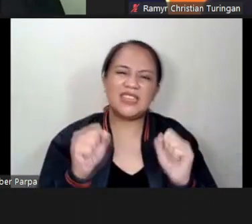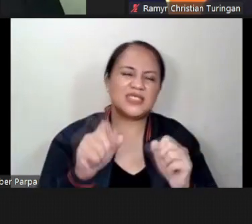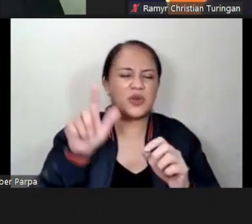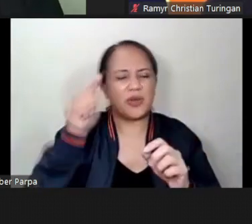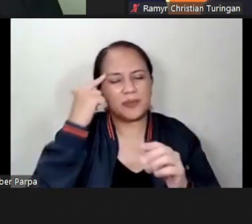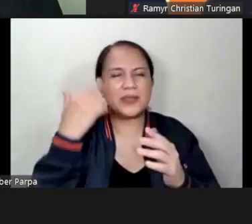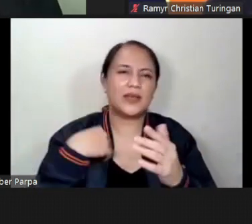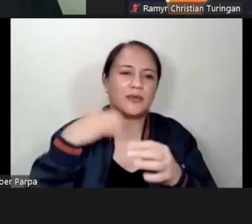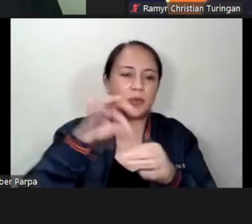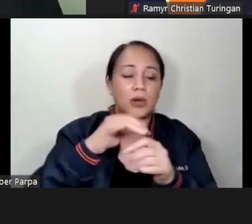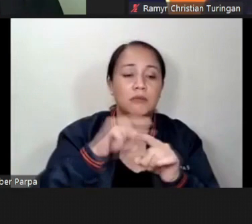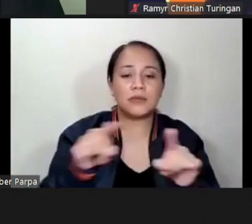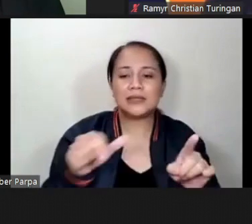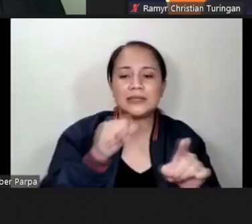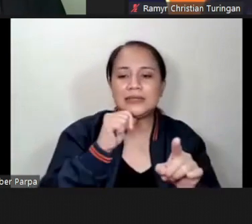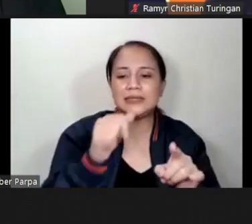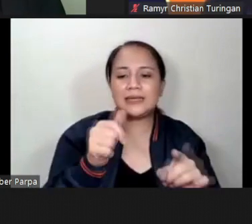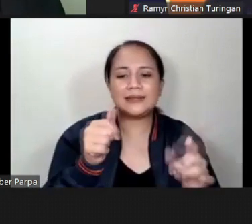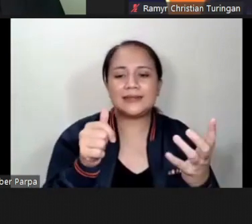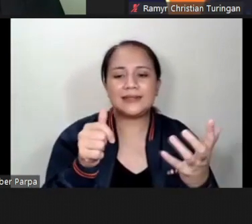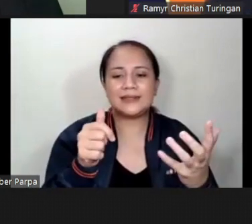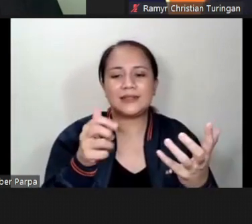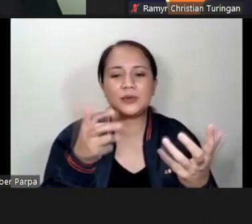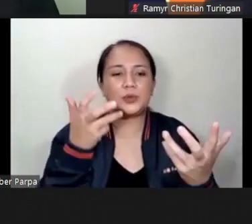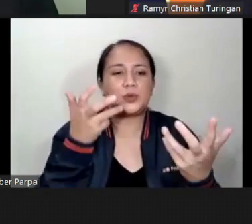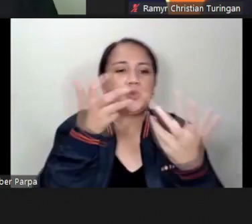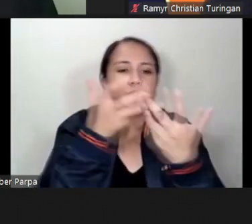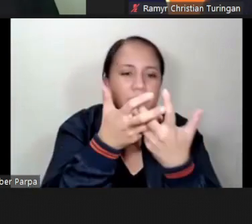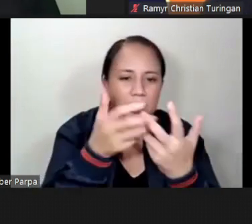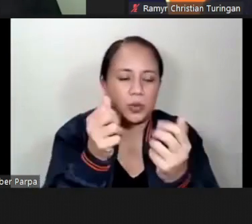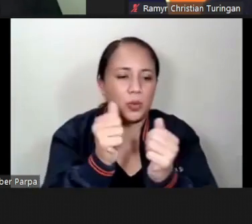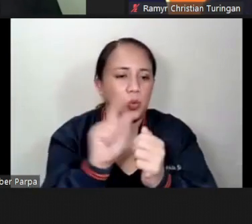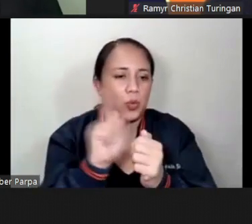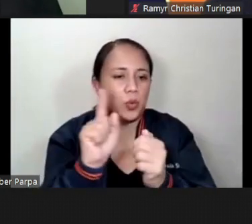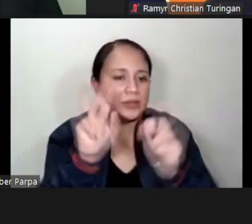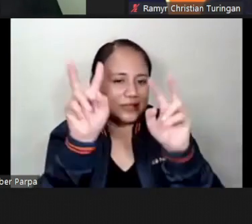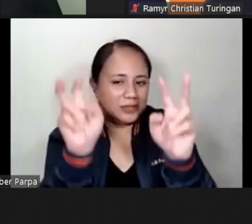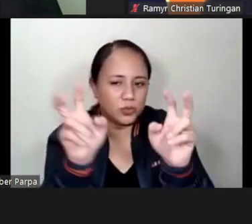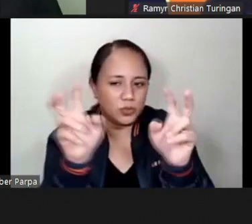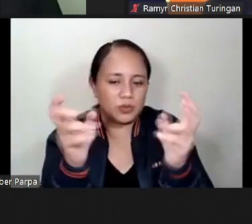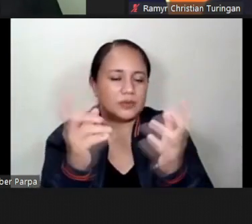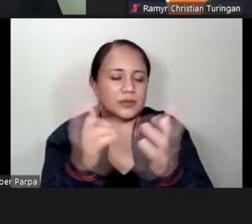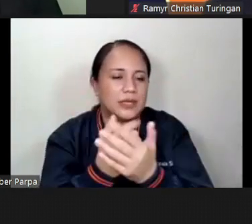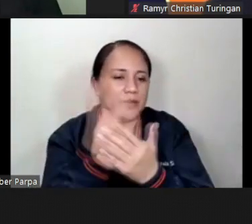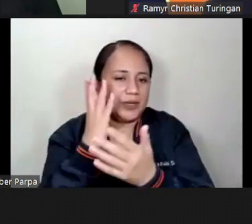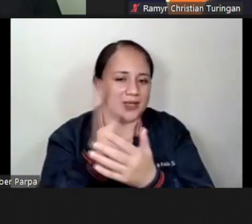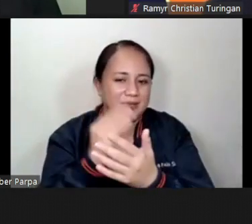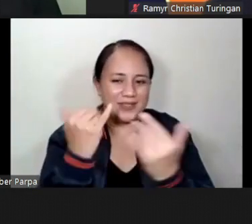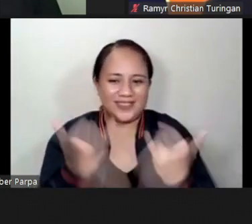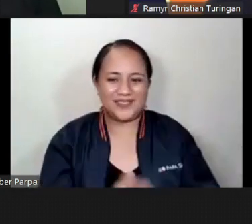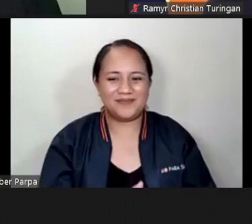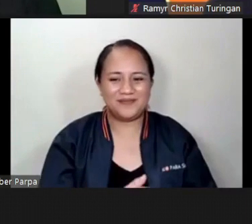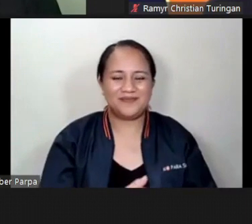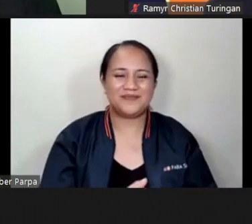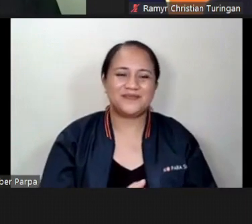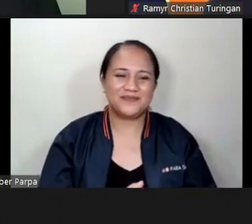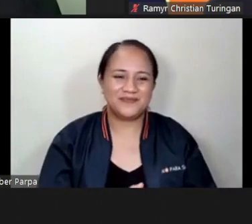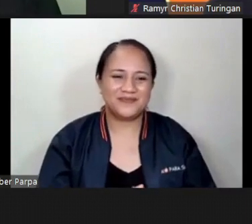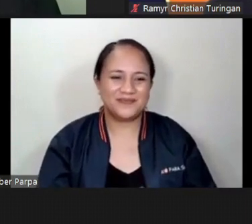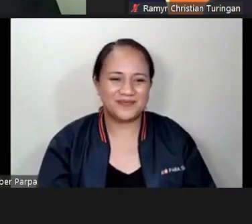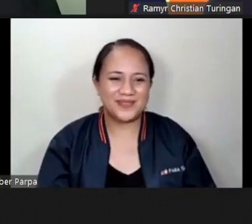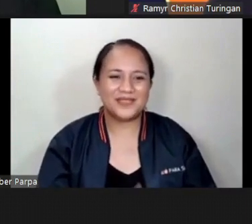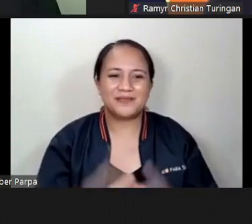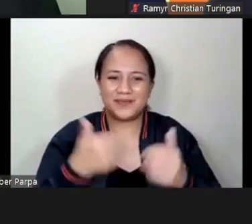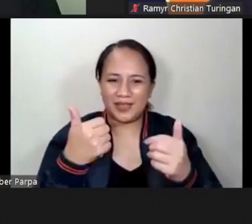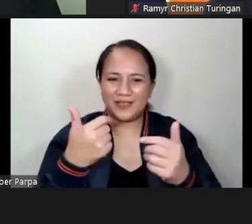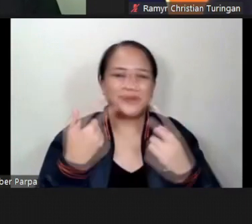government pero hindi talaga siya gano'n na naka-connect sa kung ano talaga yung issue na nararanasan natin ngayon.